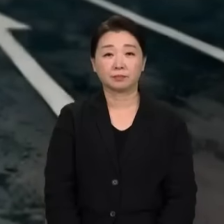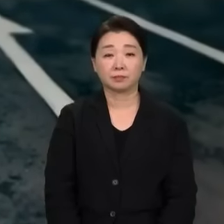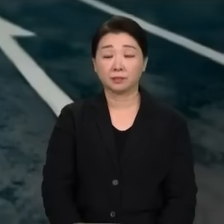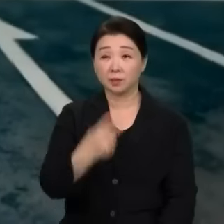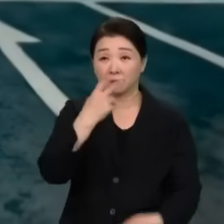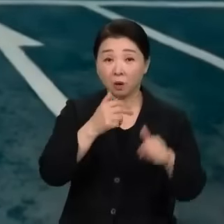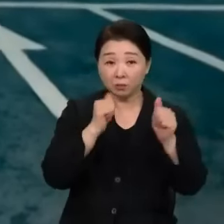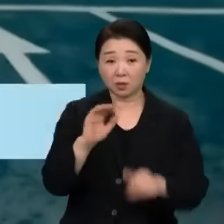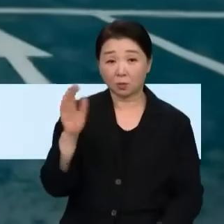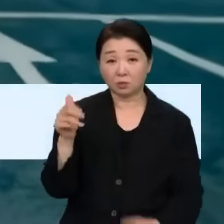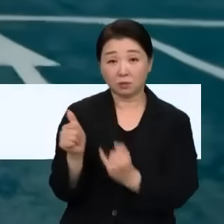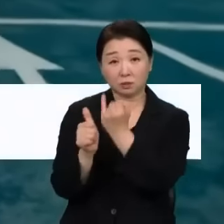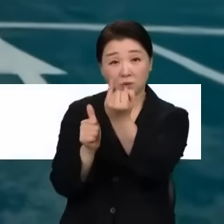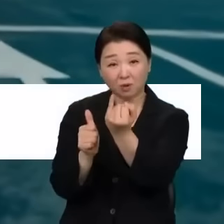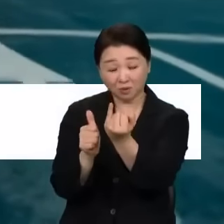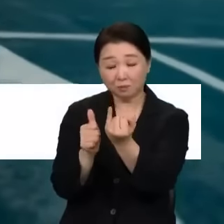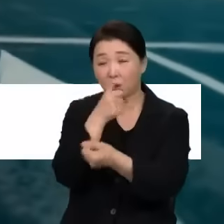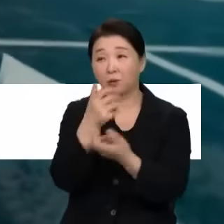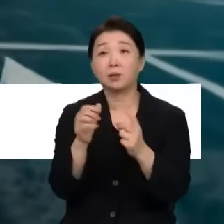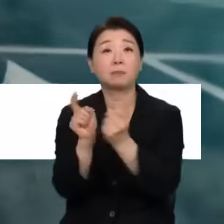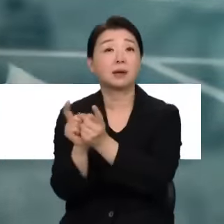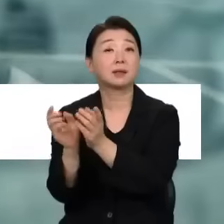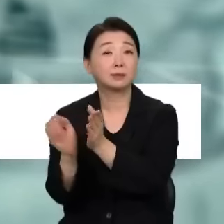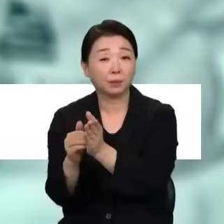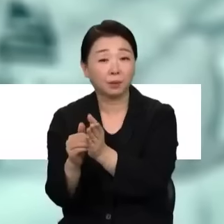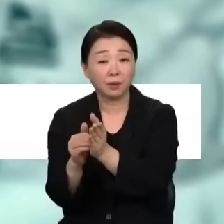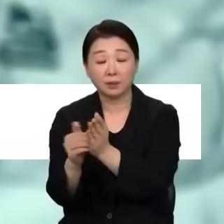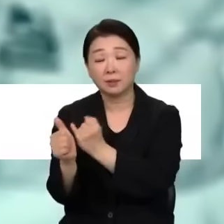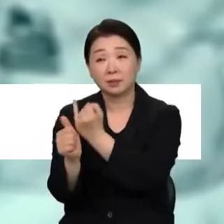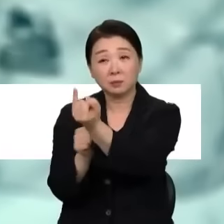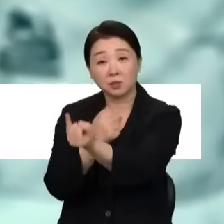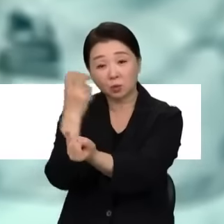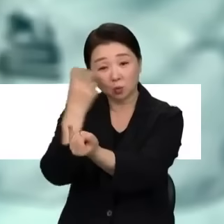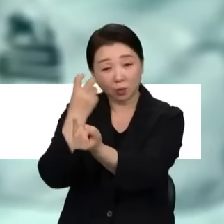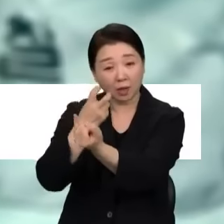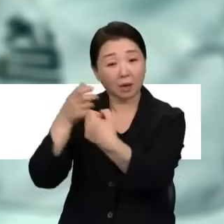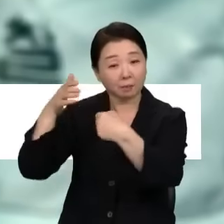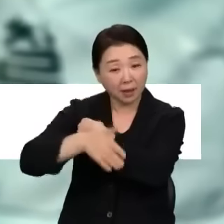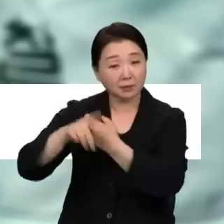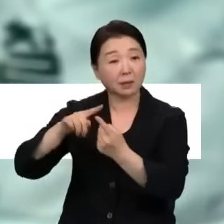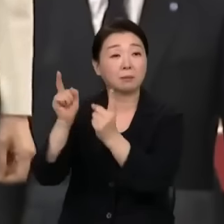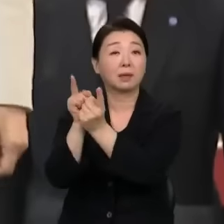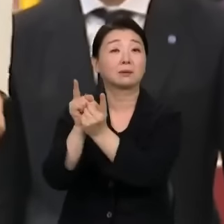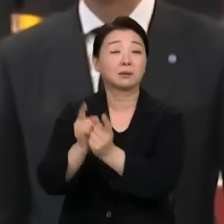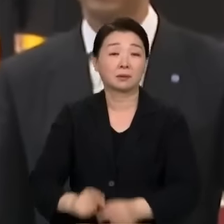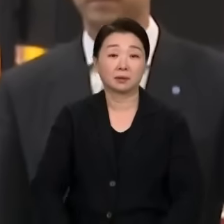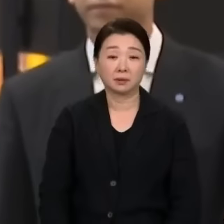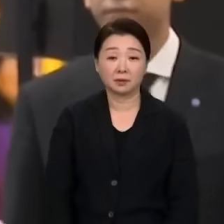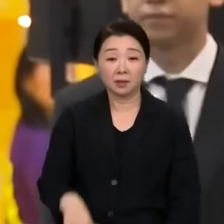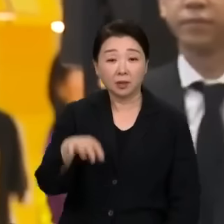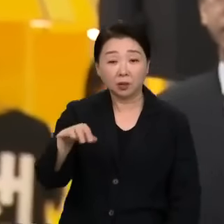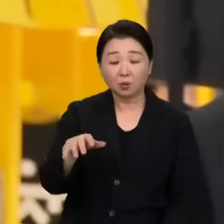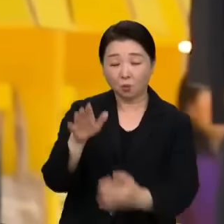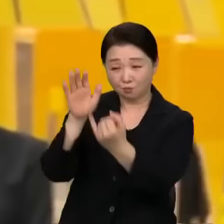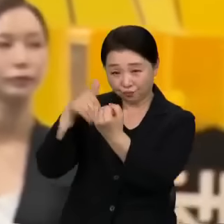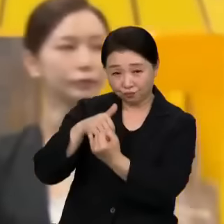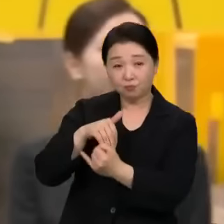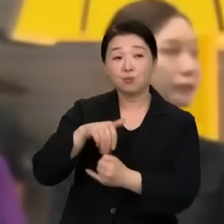검찰은 최근 김건희 여사 측 변호인과 만났습니다. 김 여사에 대한 조사 방식 때문이었습니다. 이 자리에서 소환 조사